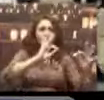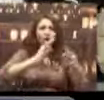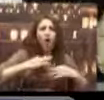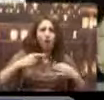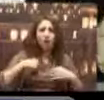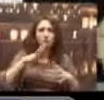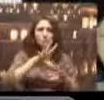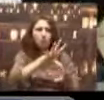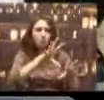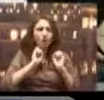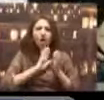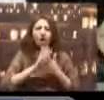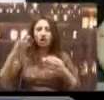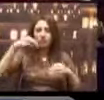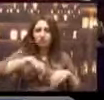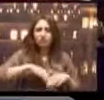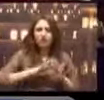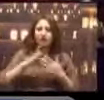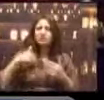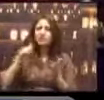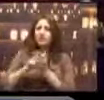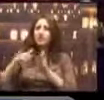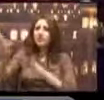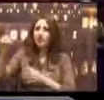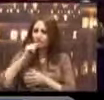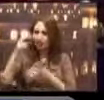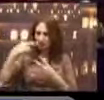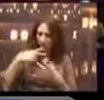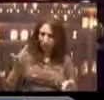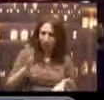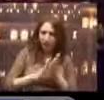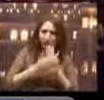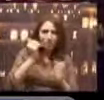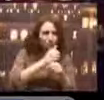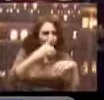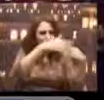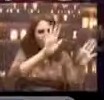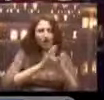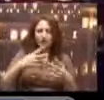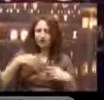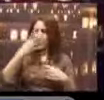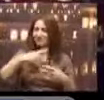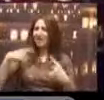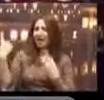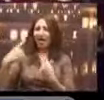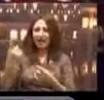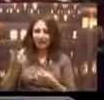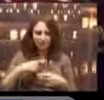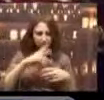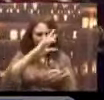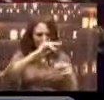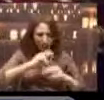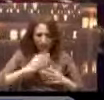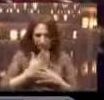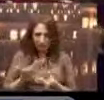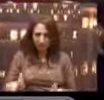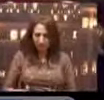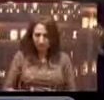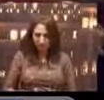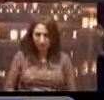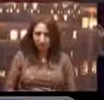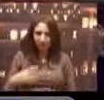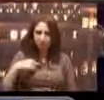لا، ساعات كتير كنت بخرج من التصوير لسه في الشخصيه، لدرجه ان مراتي يوم كان في يوم بصور فيه، وهي كانت معايا طبعا في